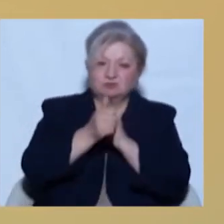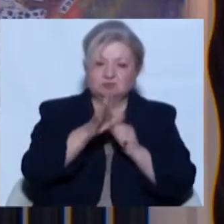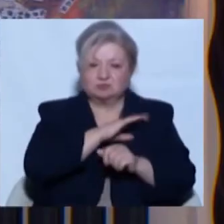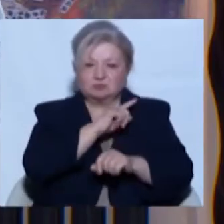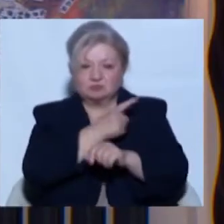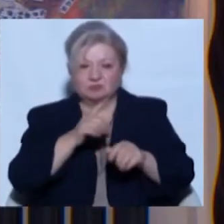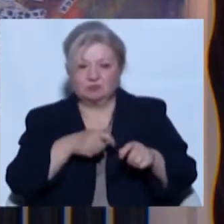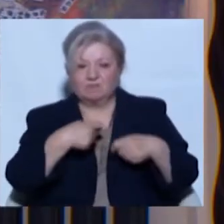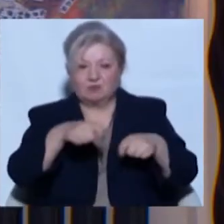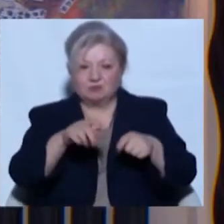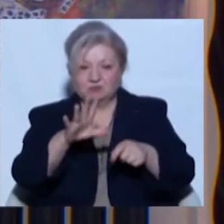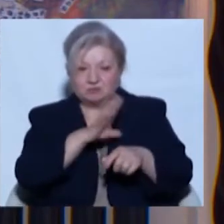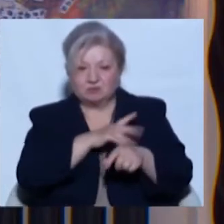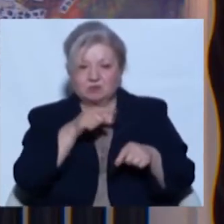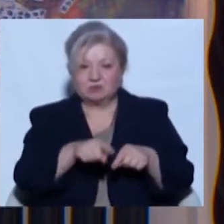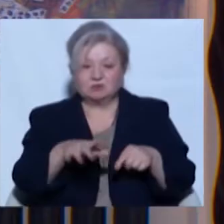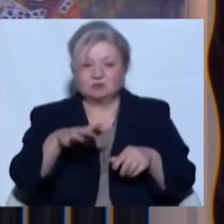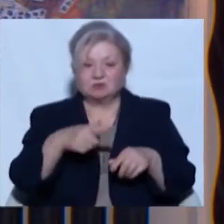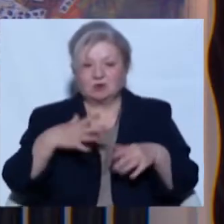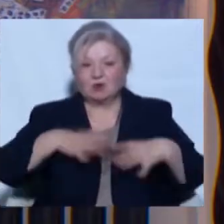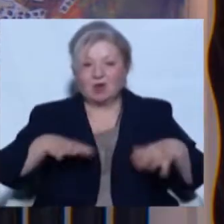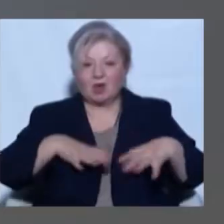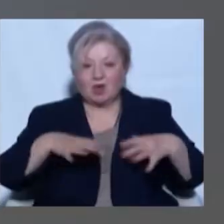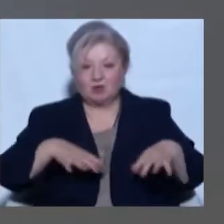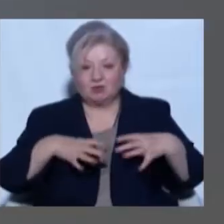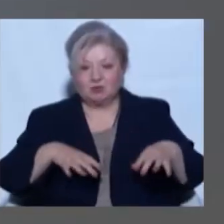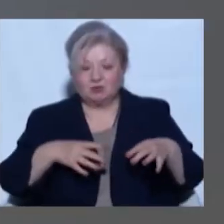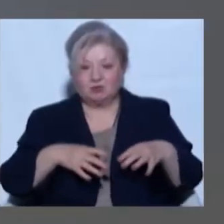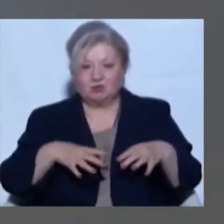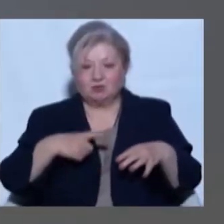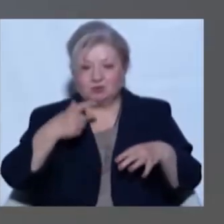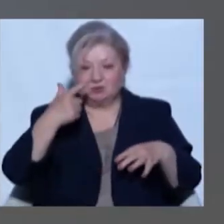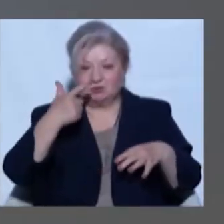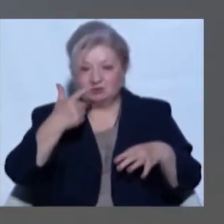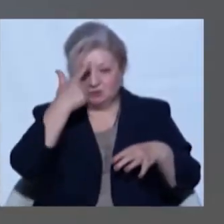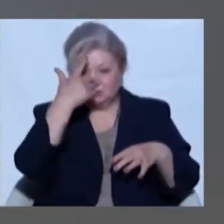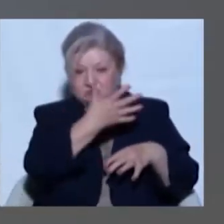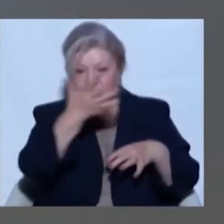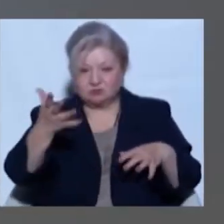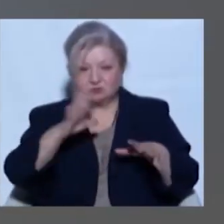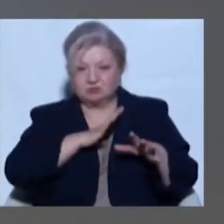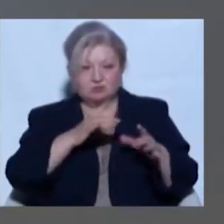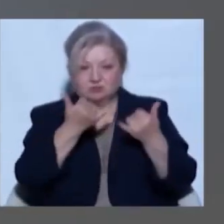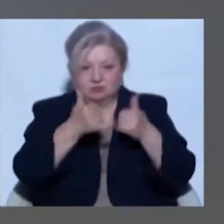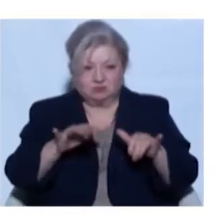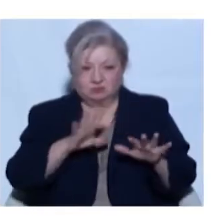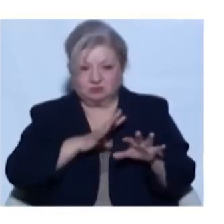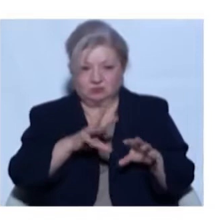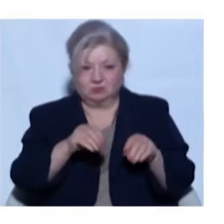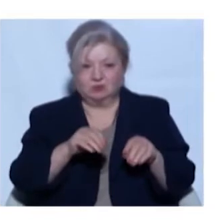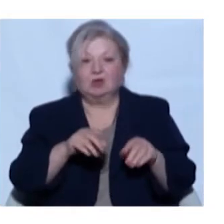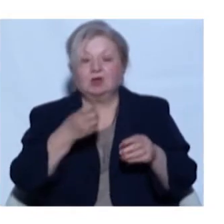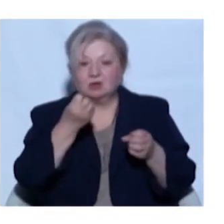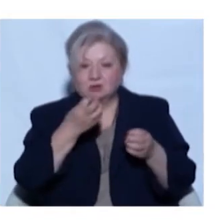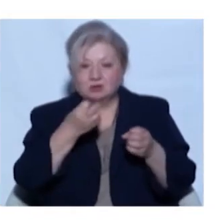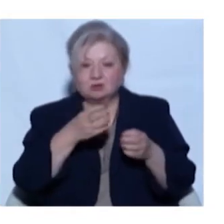და ეს იმდროინდელ ქართულ საზოგადოებაში ძალიან უცნობი და ისეთი გამორჩეული მოვლენა იყო. გარდა ამისა, ერეკლე მეორე